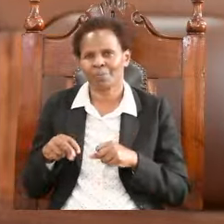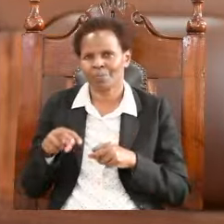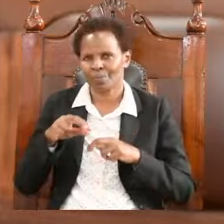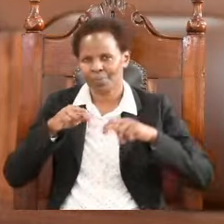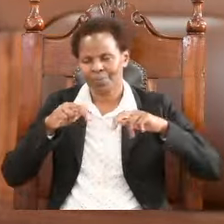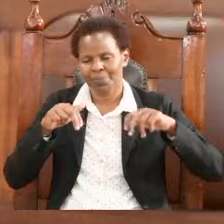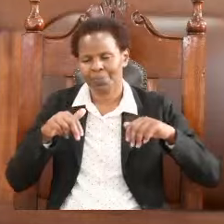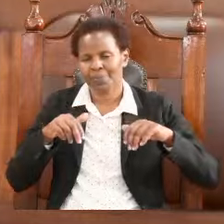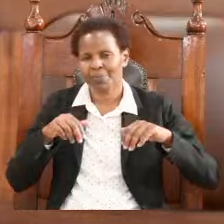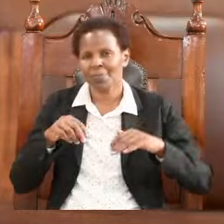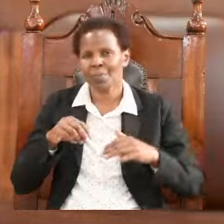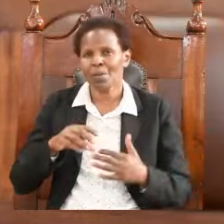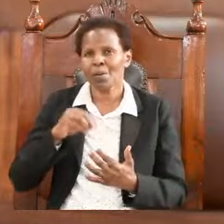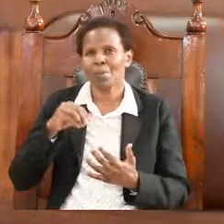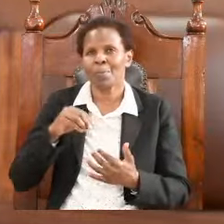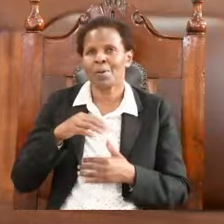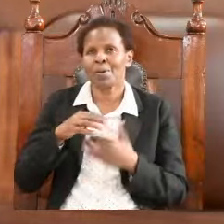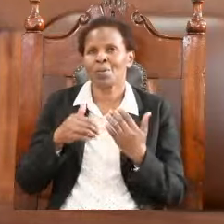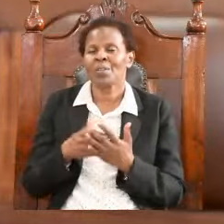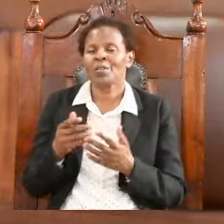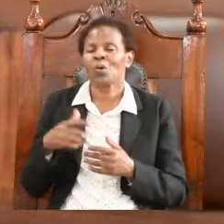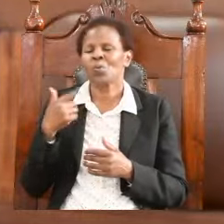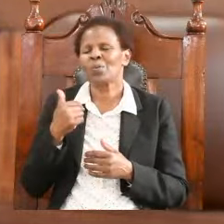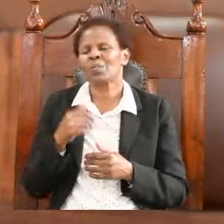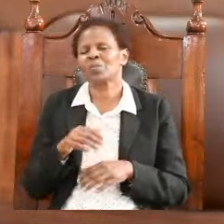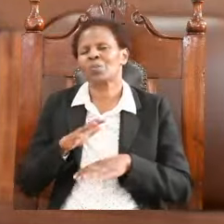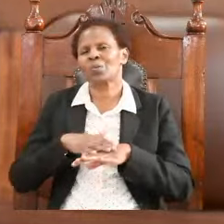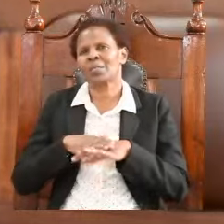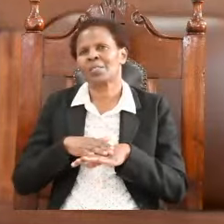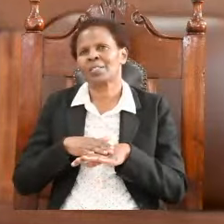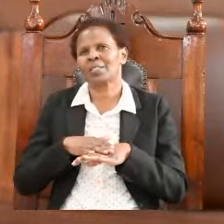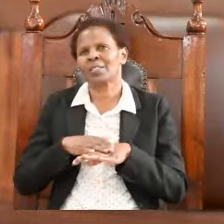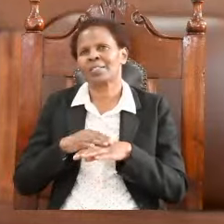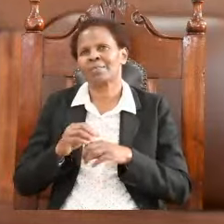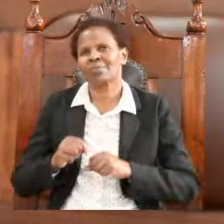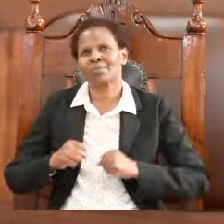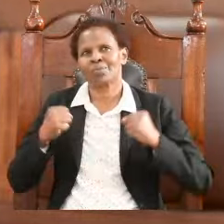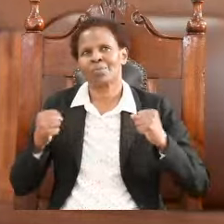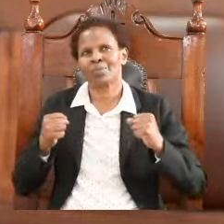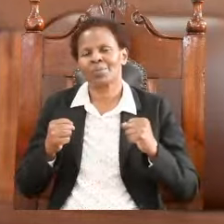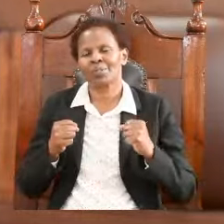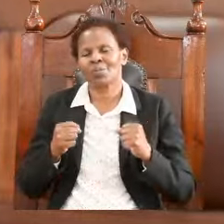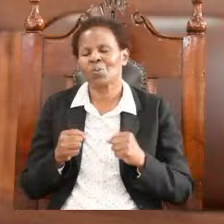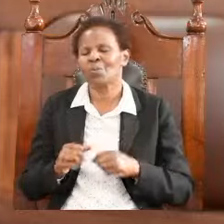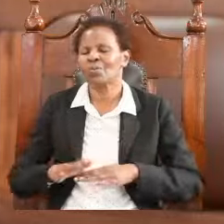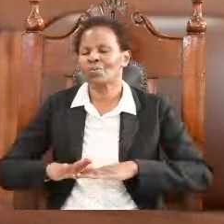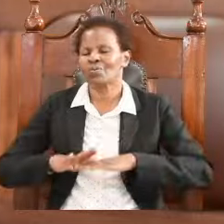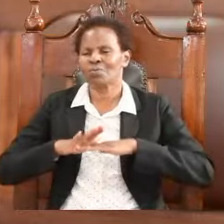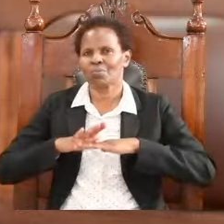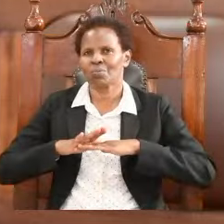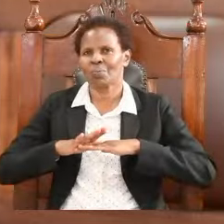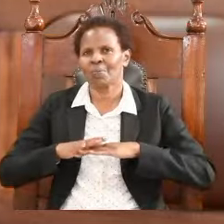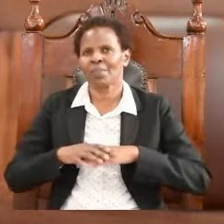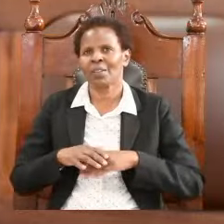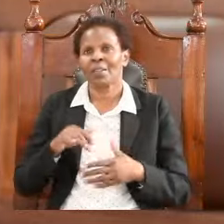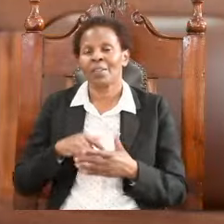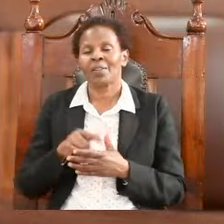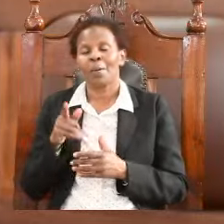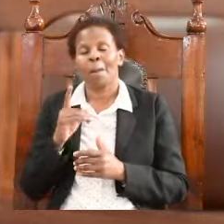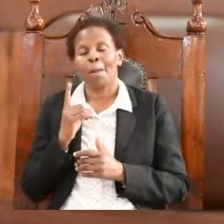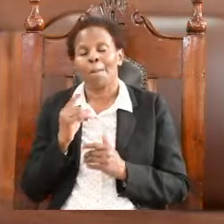gatagatiini gaciothe makuo ri no mwega muno you know uria mwega muno uria mukinyaniru muno ucio niwe